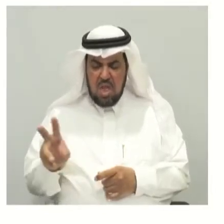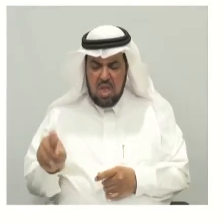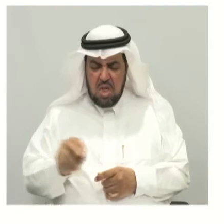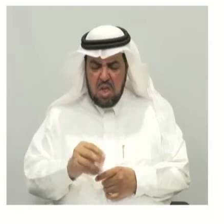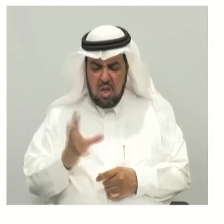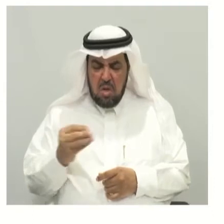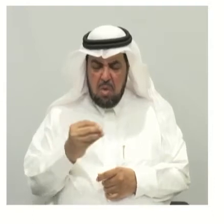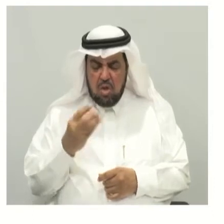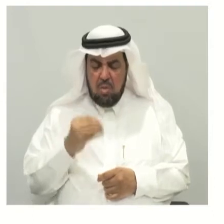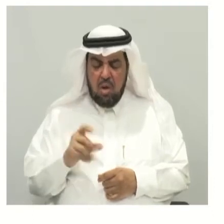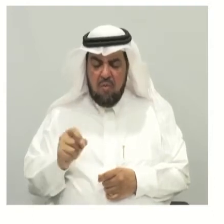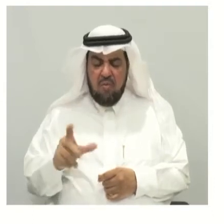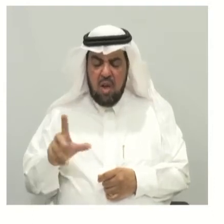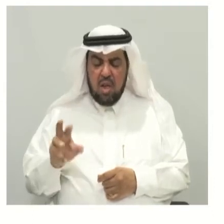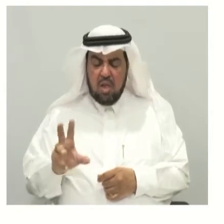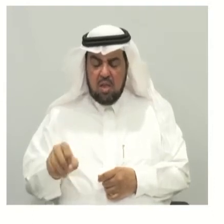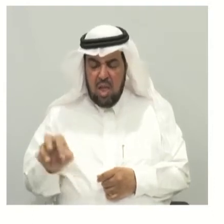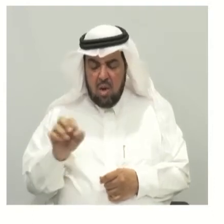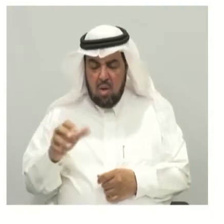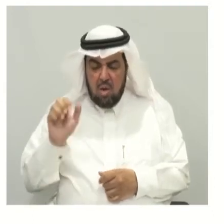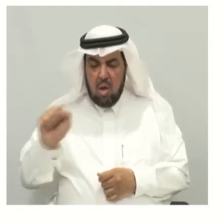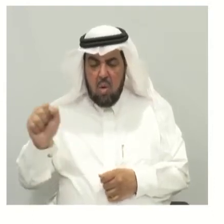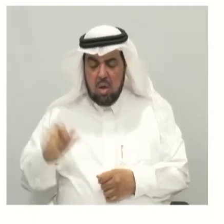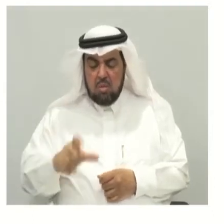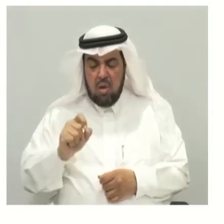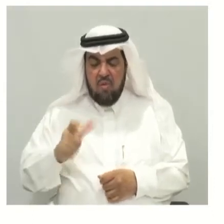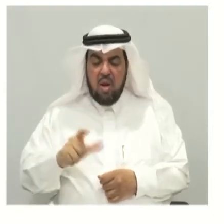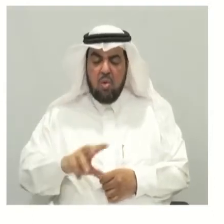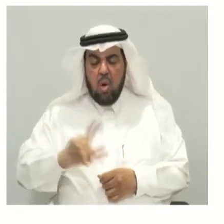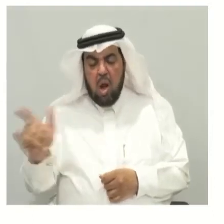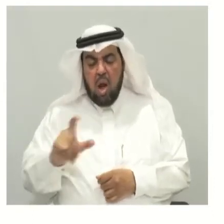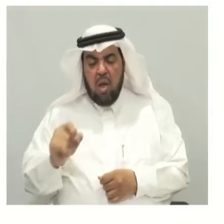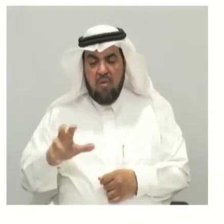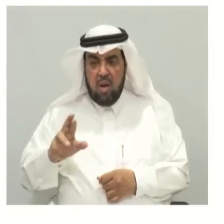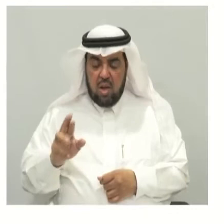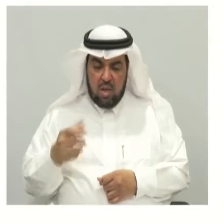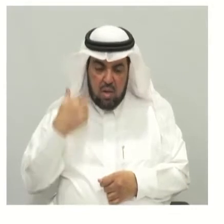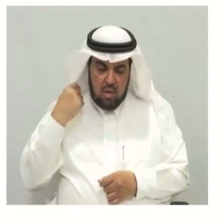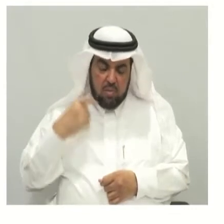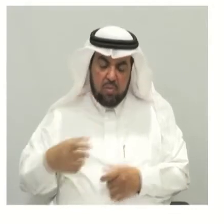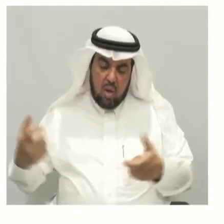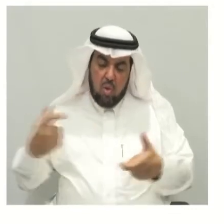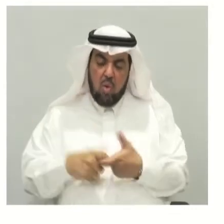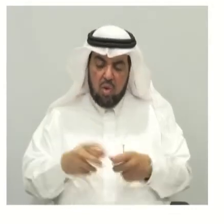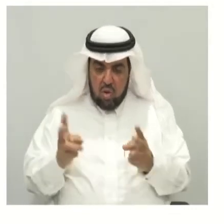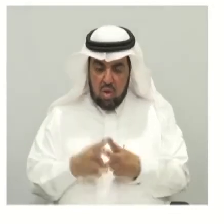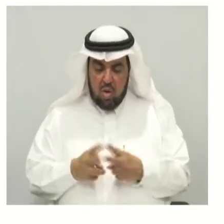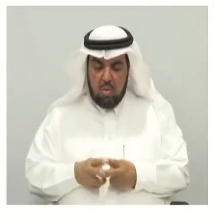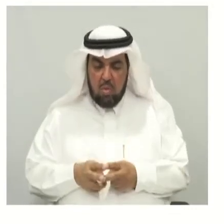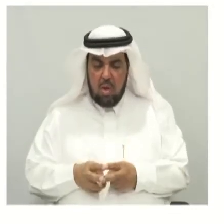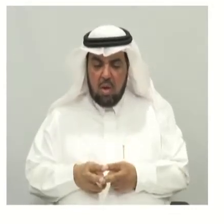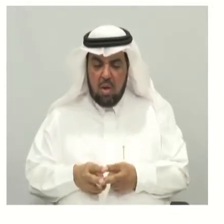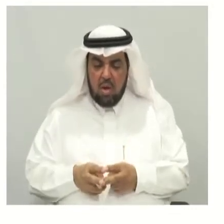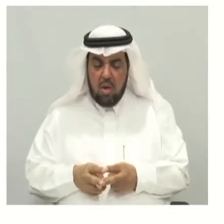شبه الفلزات تأخذ خواص من الفلز ومن اللا فلز، وهي توصل ماذا؟ توصل التيار الكهربائي، لكن